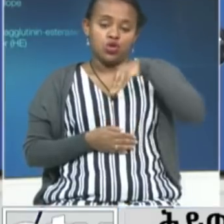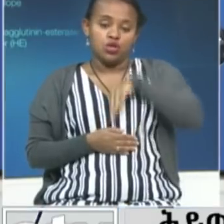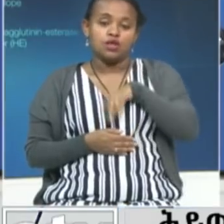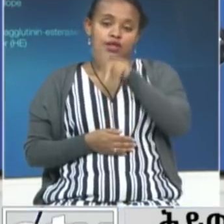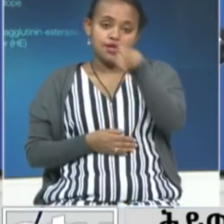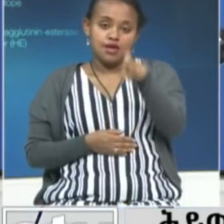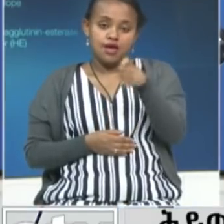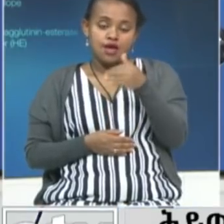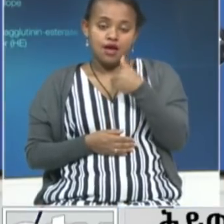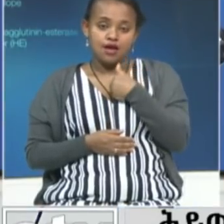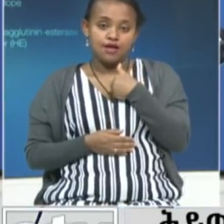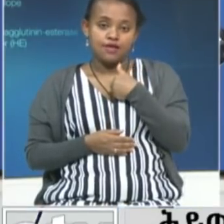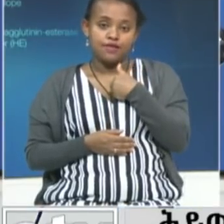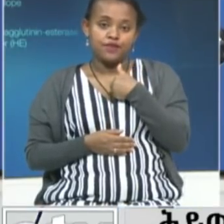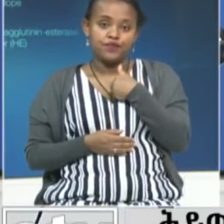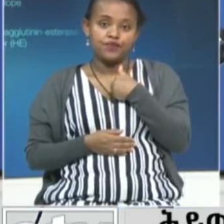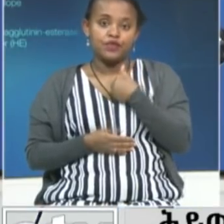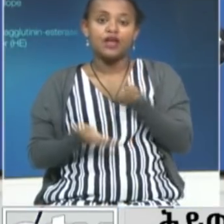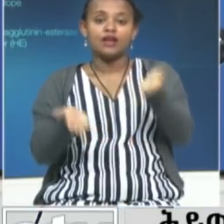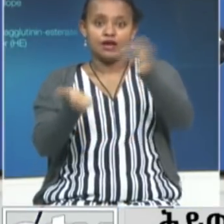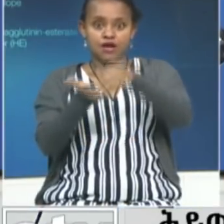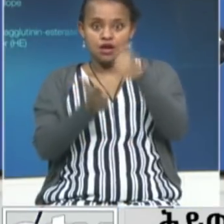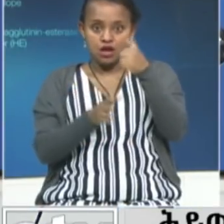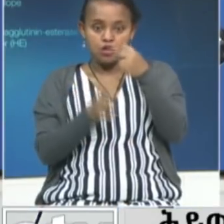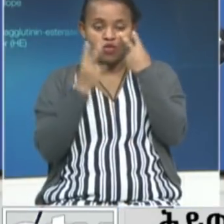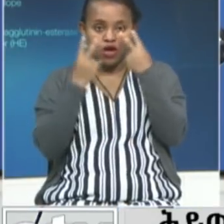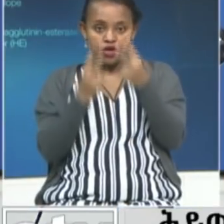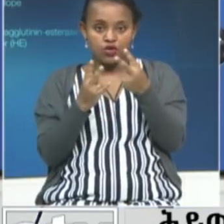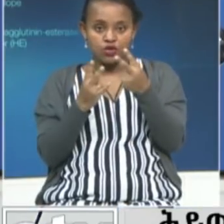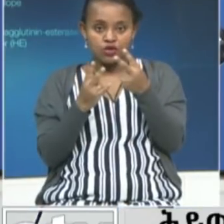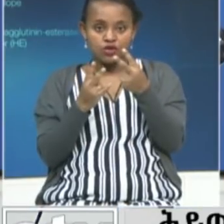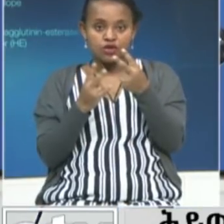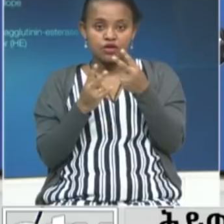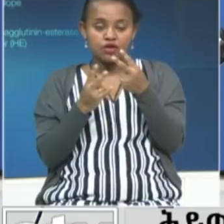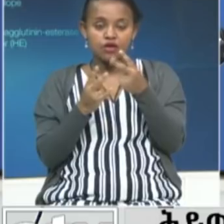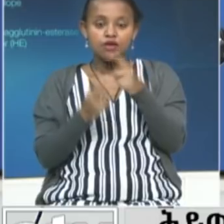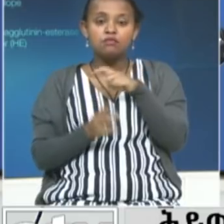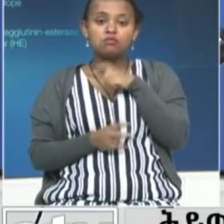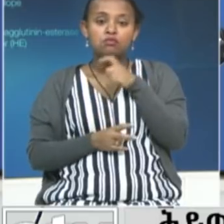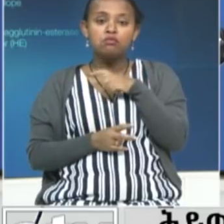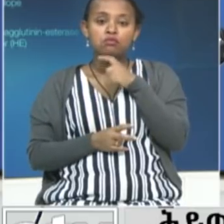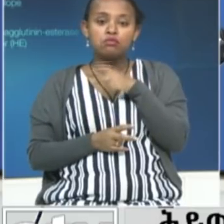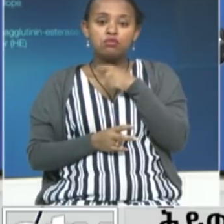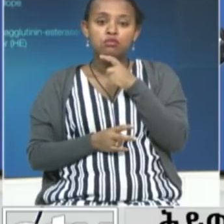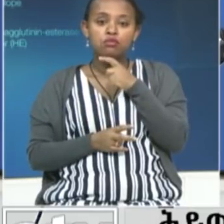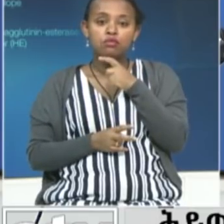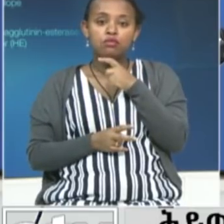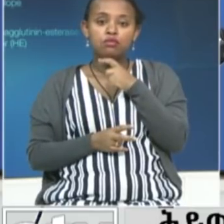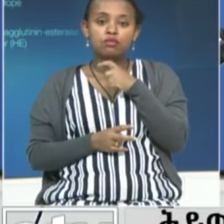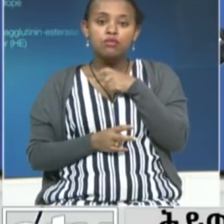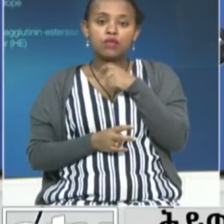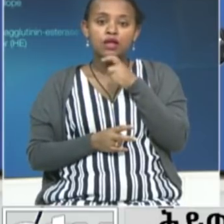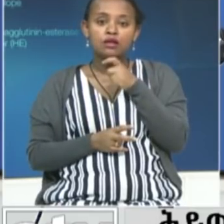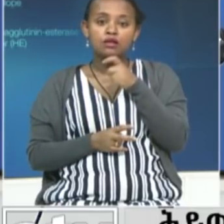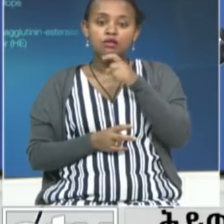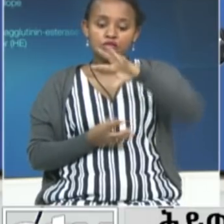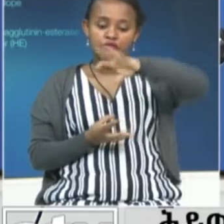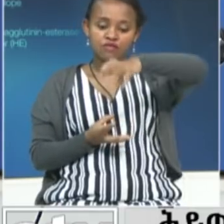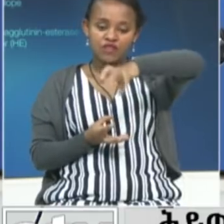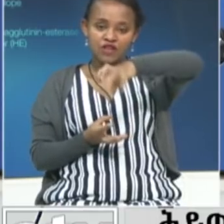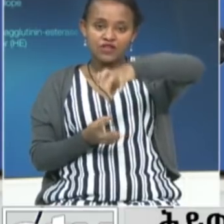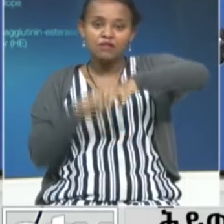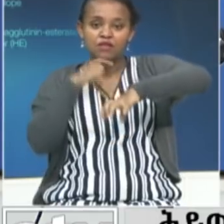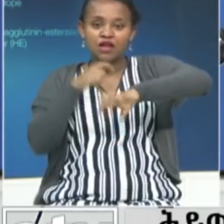አለኝ። ከእንደገና ደግሞ ያየሁት ከብረቱ ይሄ ብረቱ ቧንቧችን ስንታጠብ